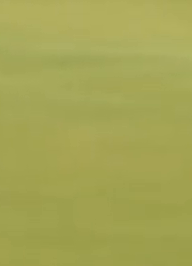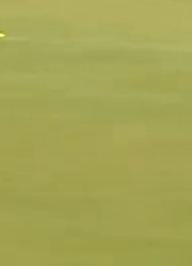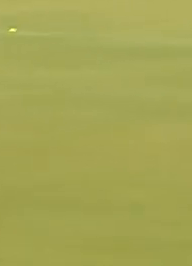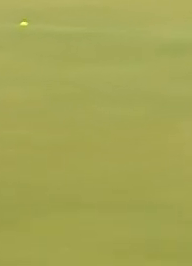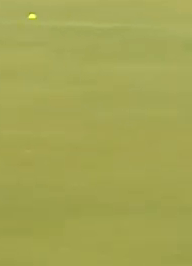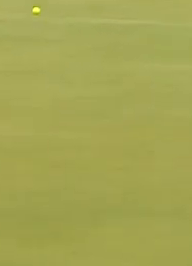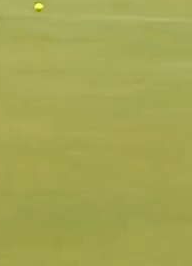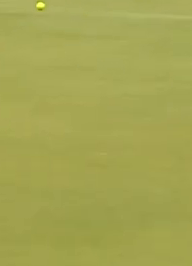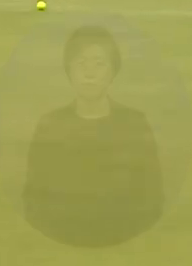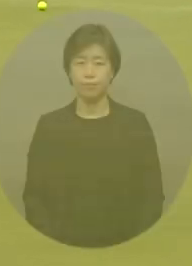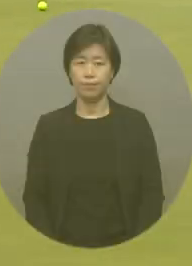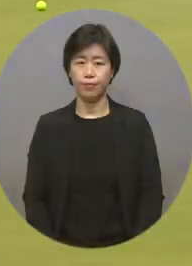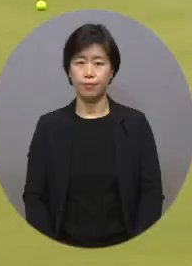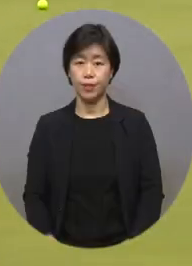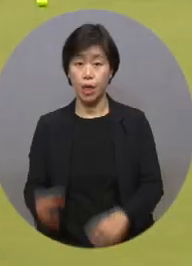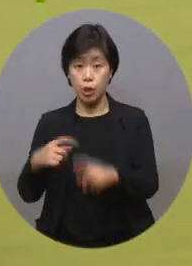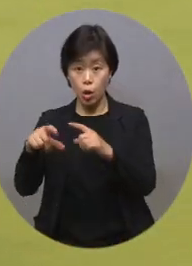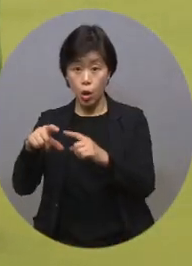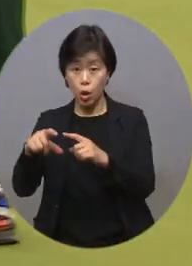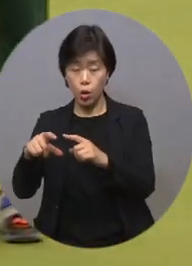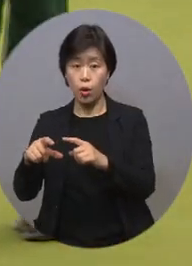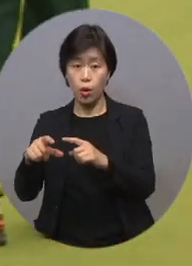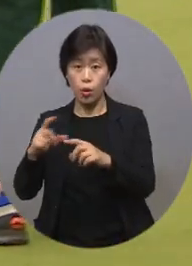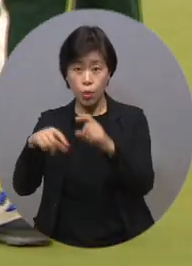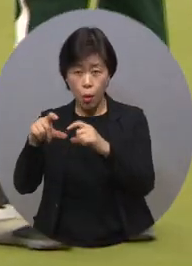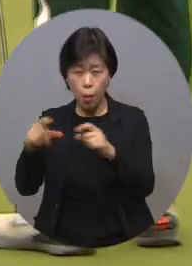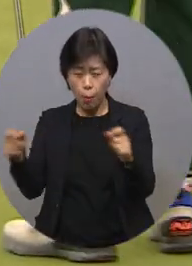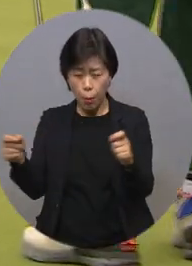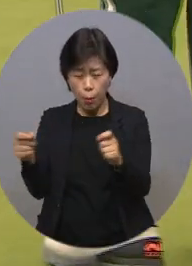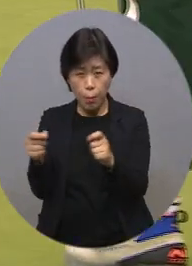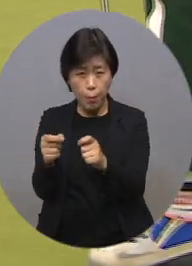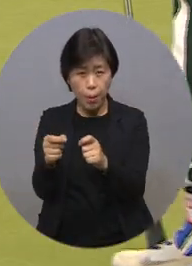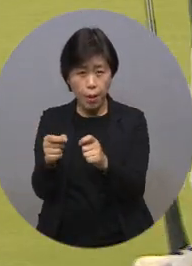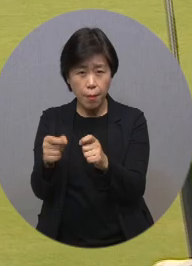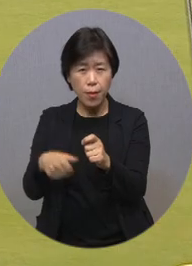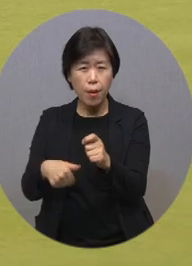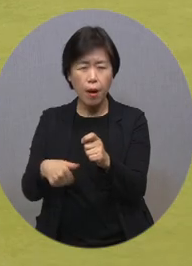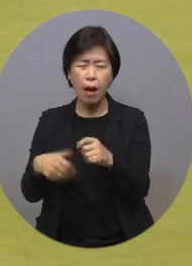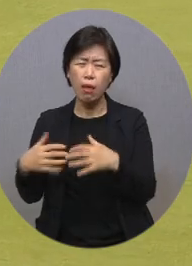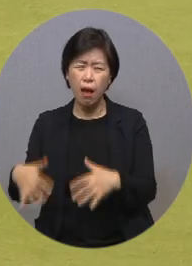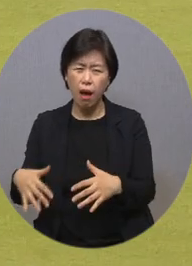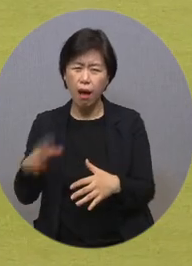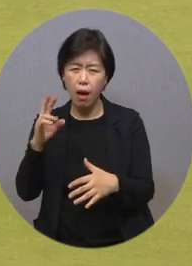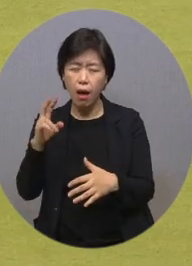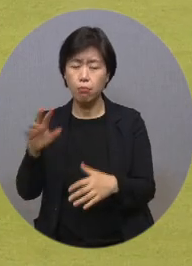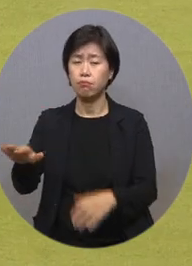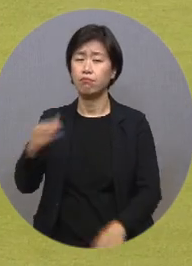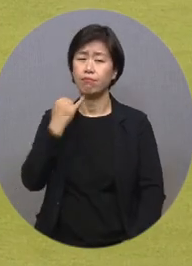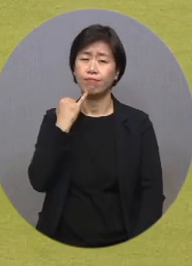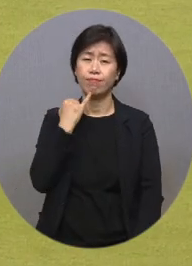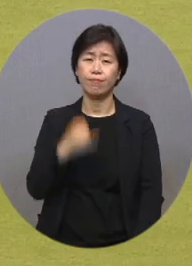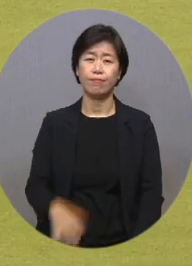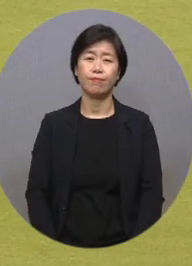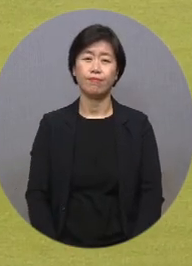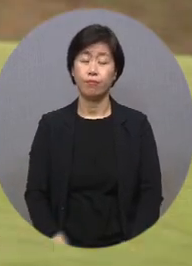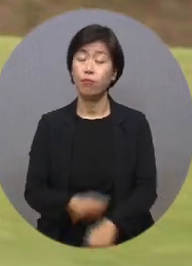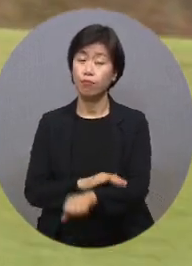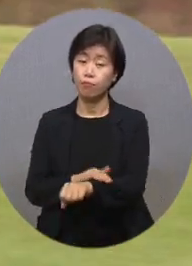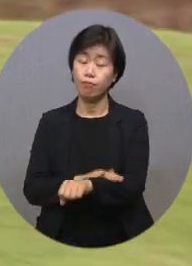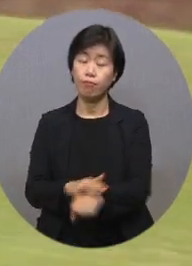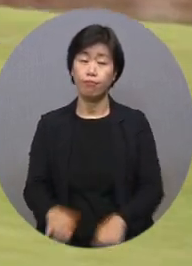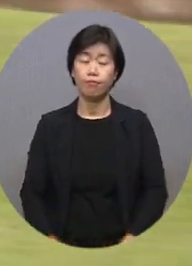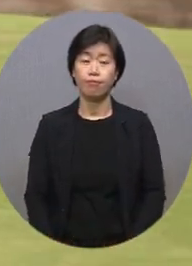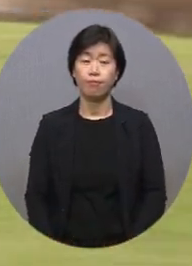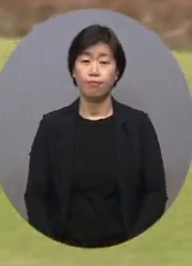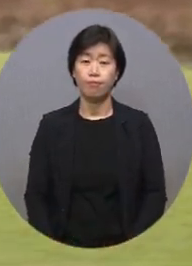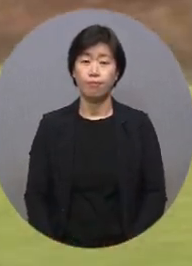가야 돼. 가야 돼. 가야 돼. 너무 약하게 쳤다. 아니 언니 괜찮아요. 히어. 나이스. 오. 잘 쳤네. 많이 감사했어.